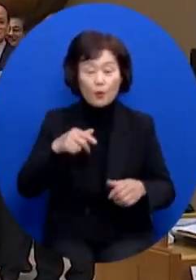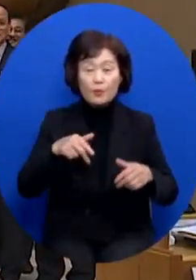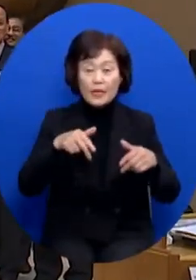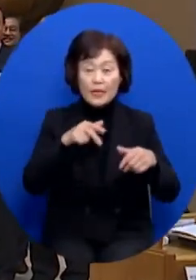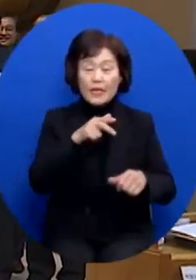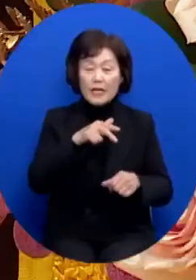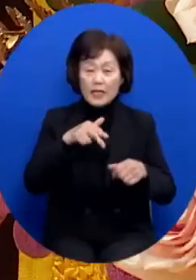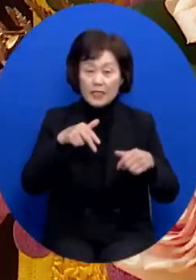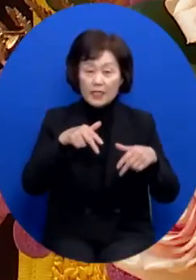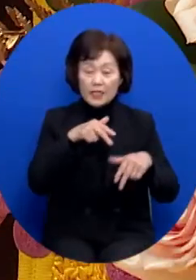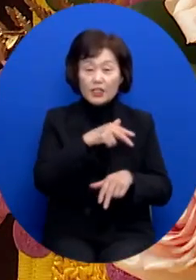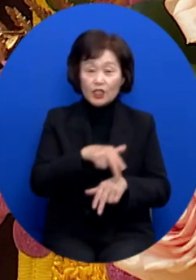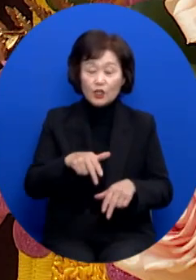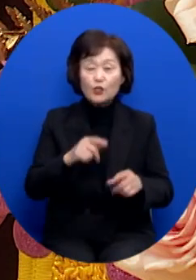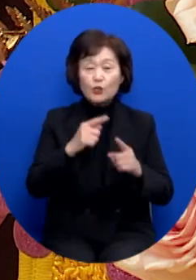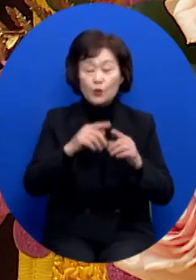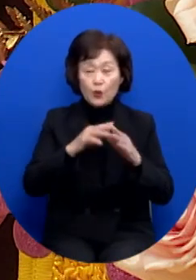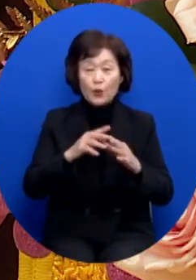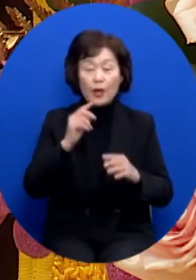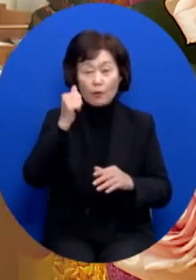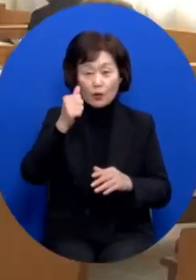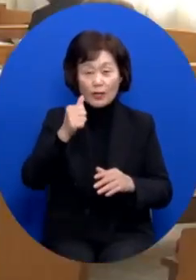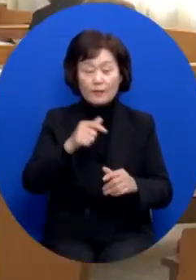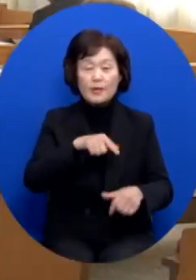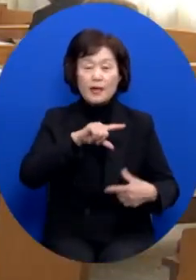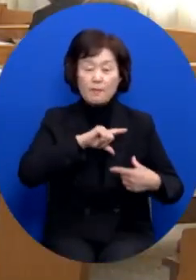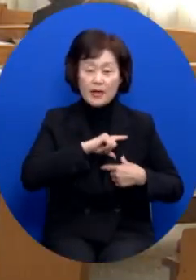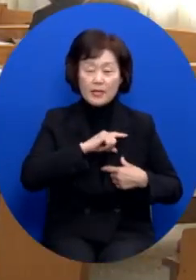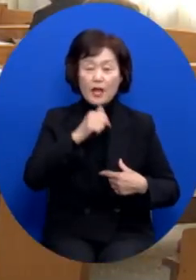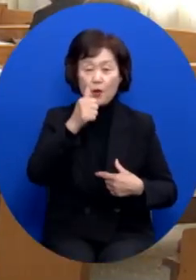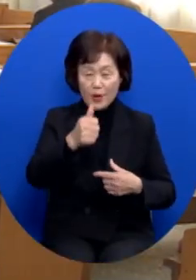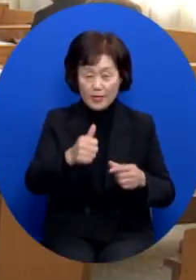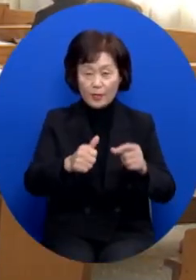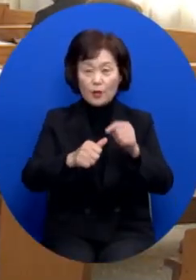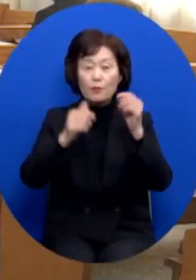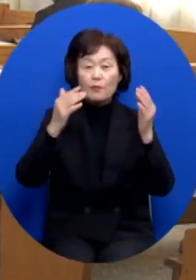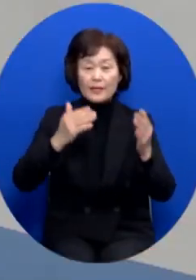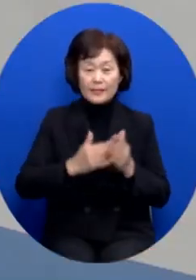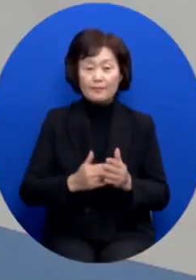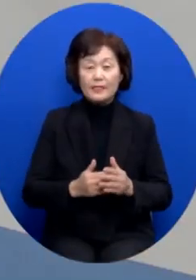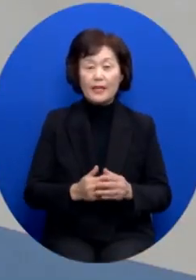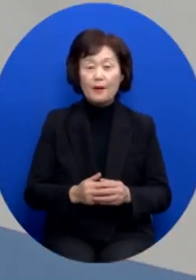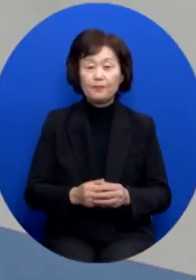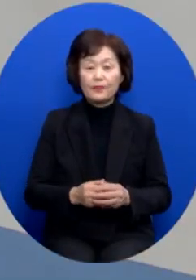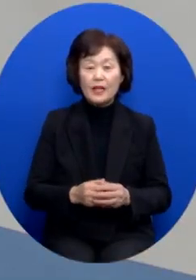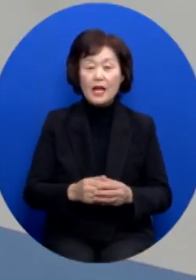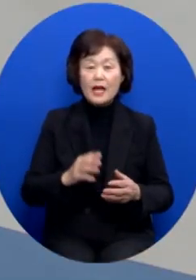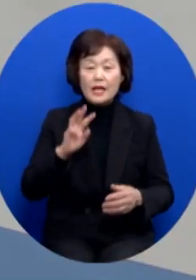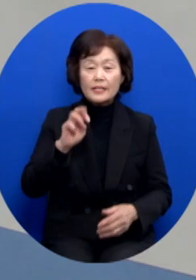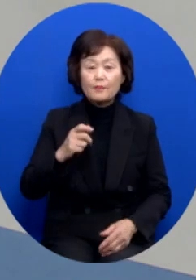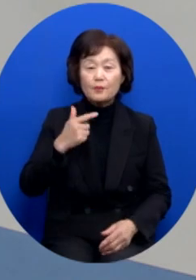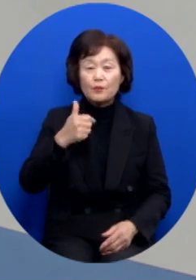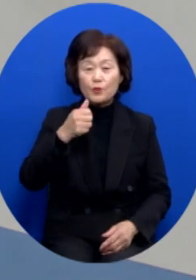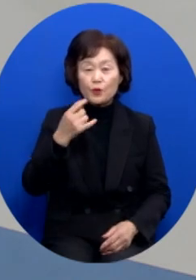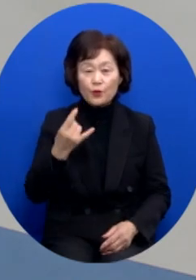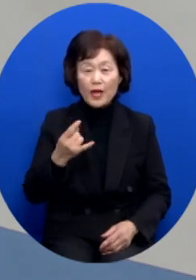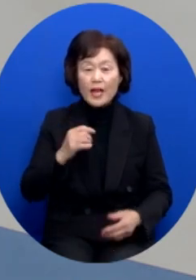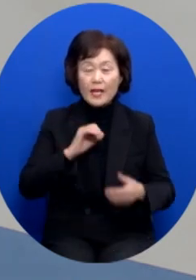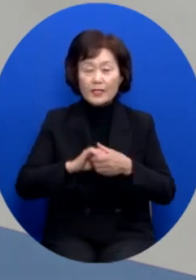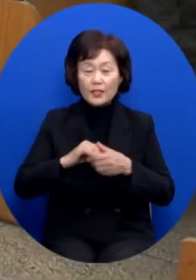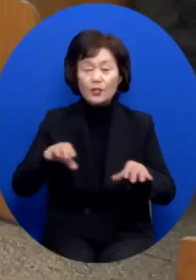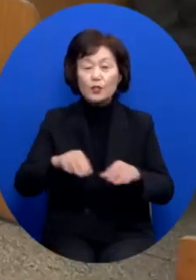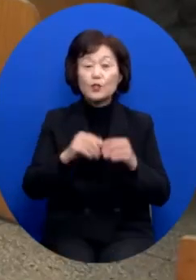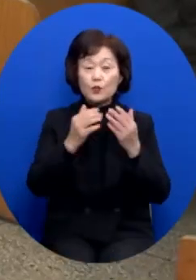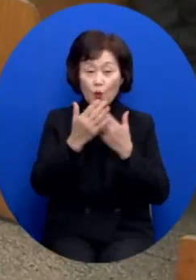목사를 명예회장으로 추대했습니다. 양산시 기독교 총연합회가 제36회 정기총회를 개최했습니다.